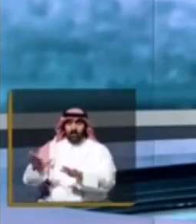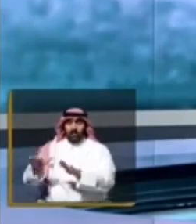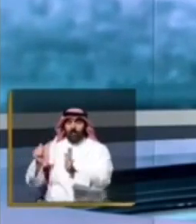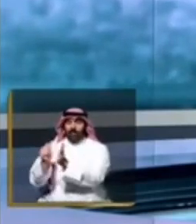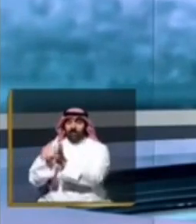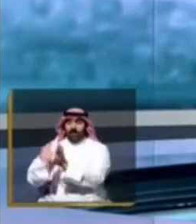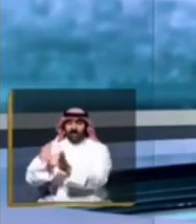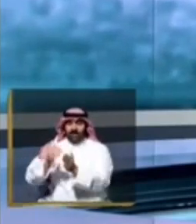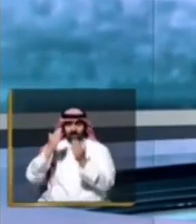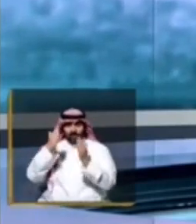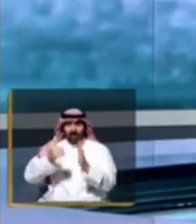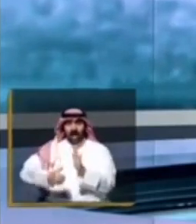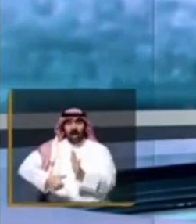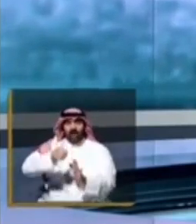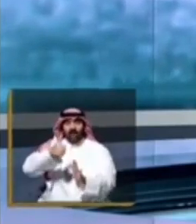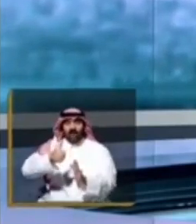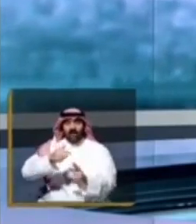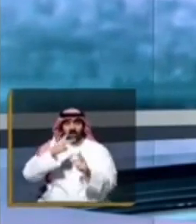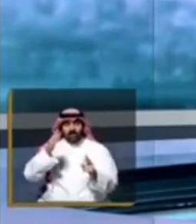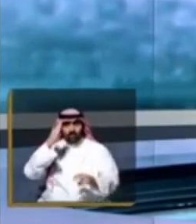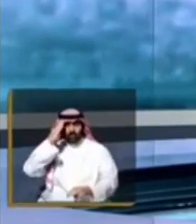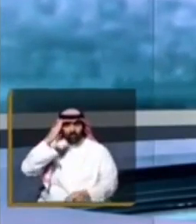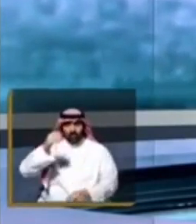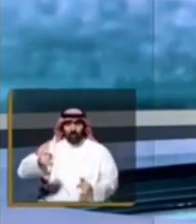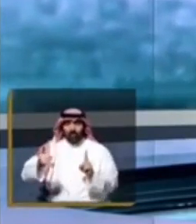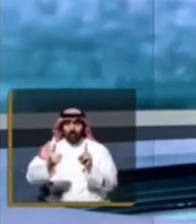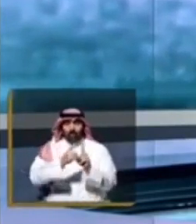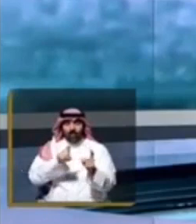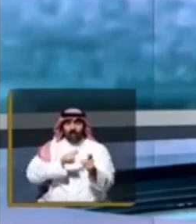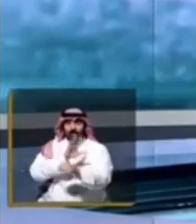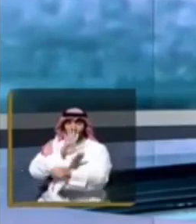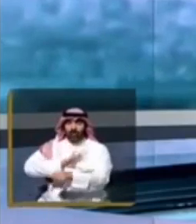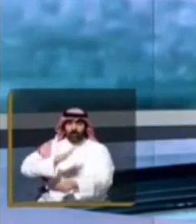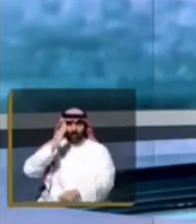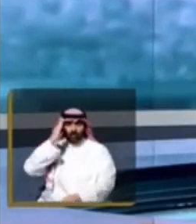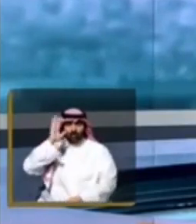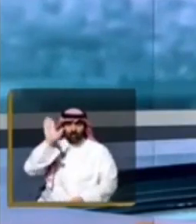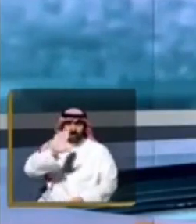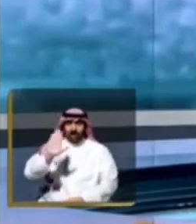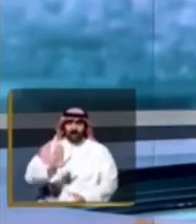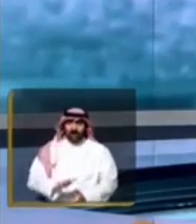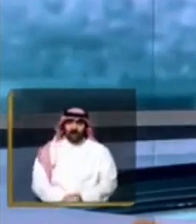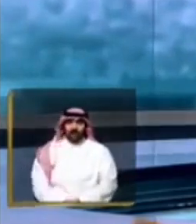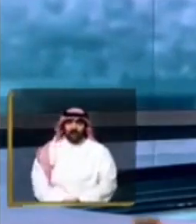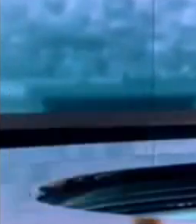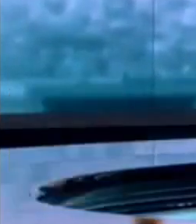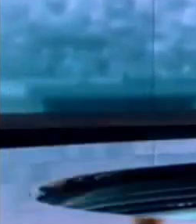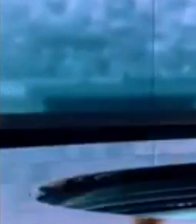منازلكم، فذلك هو سلاحنا الأقوى بإذن الله لمواجهة فيروس كورونا. في أمان الله.